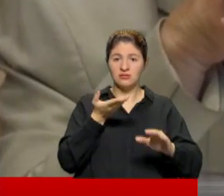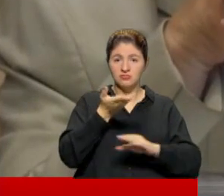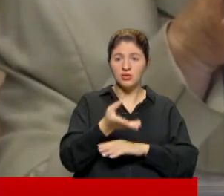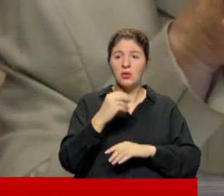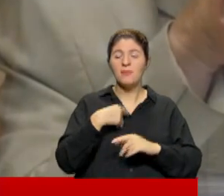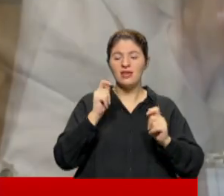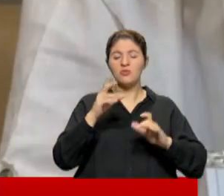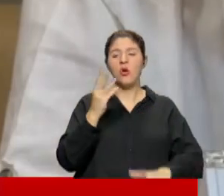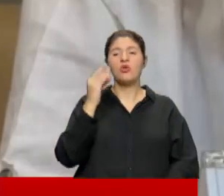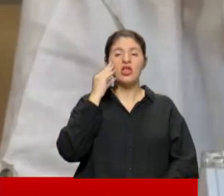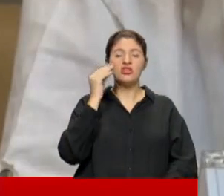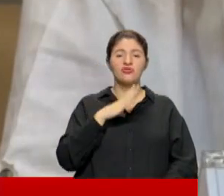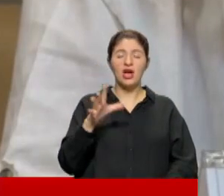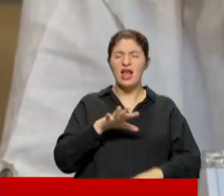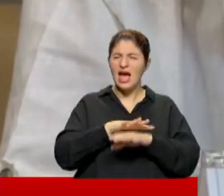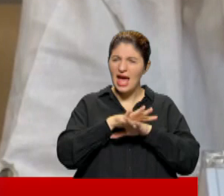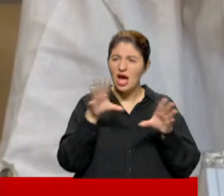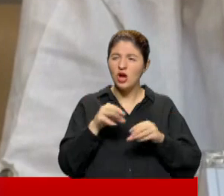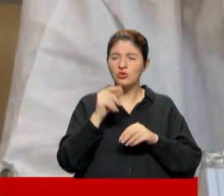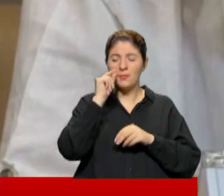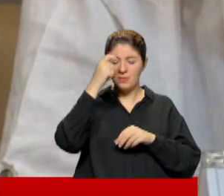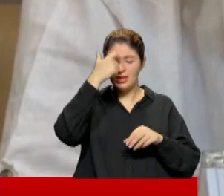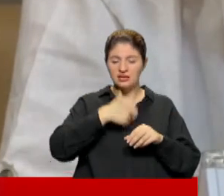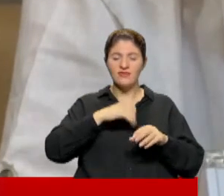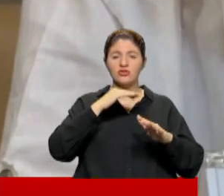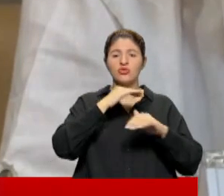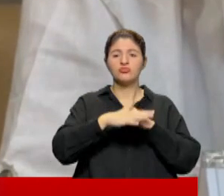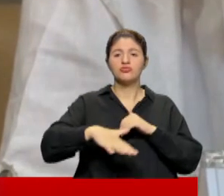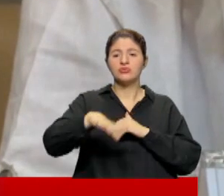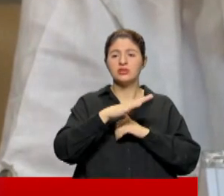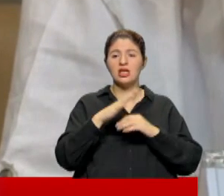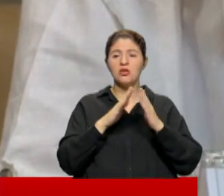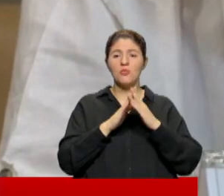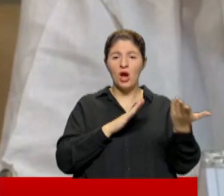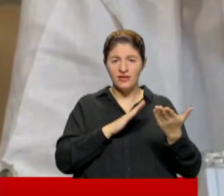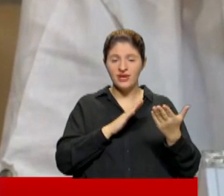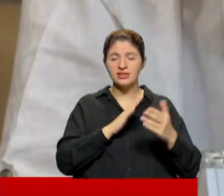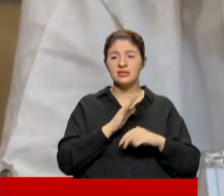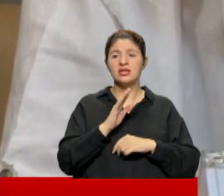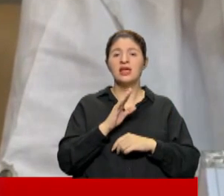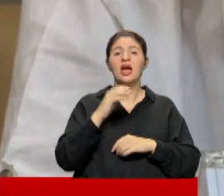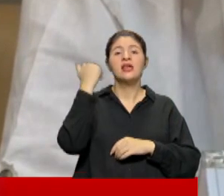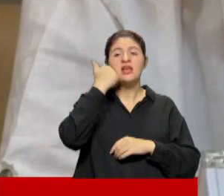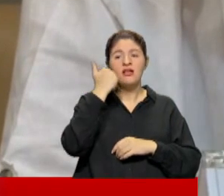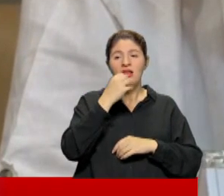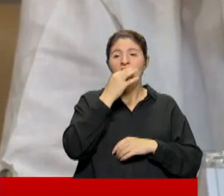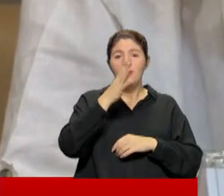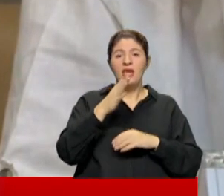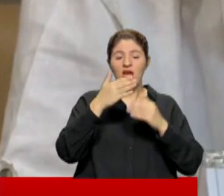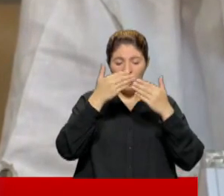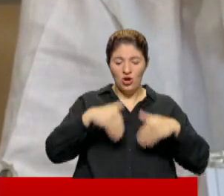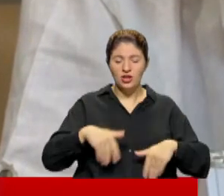anlayışını taşımak her türlü bireysel ve toplumsal muhalefet yalan haberi